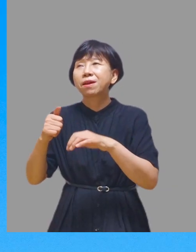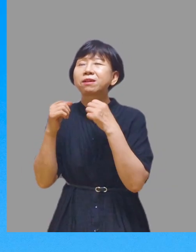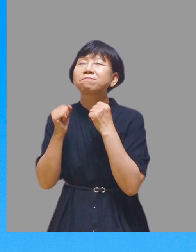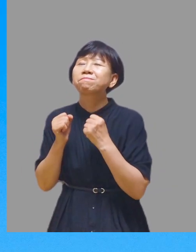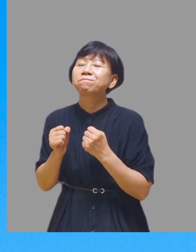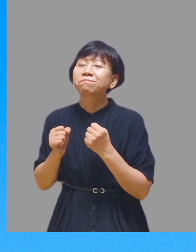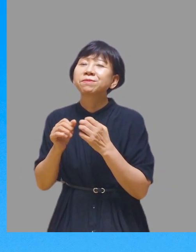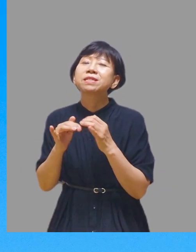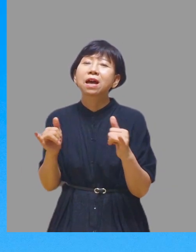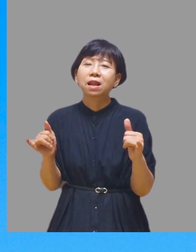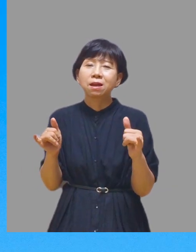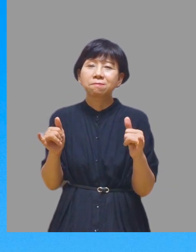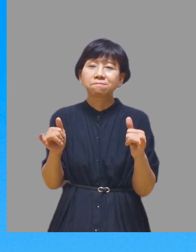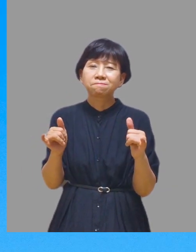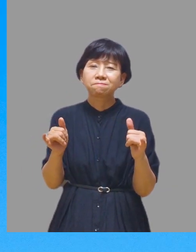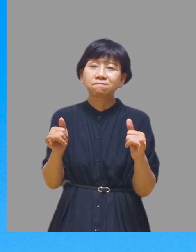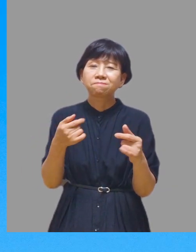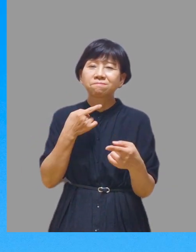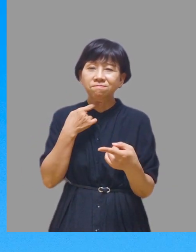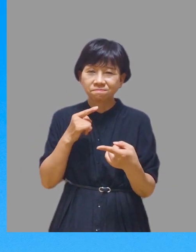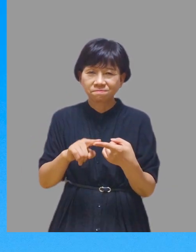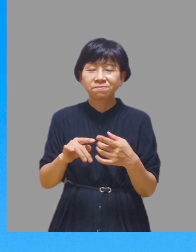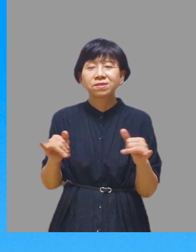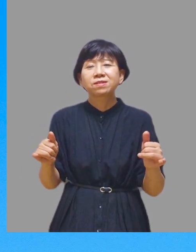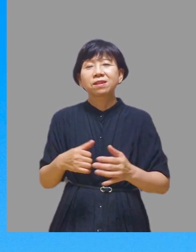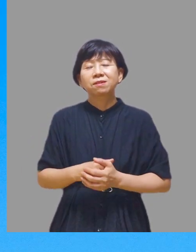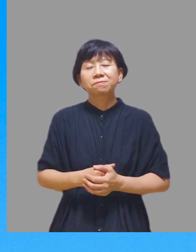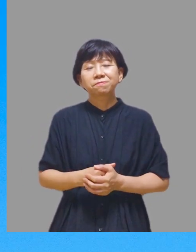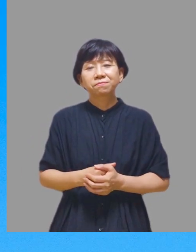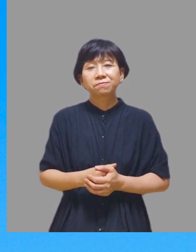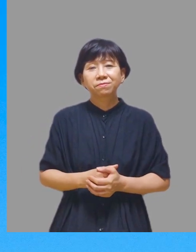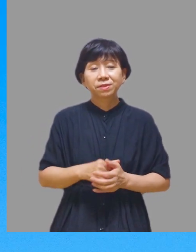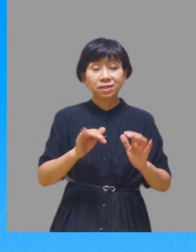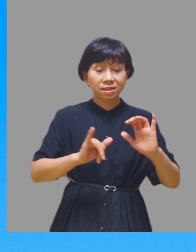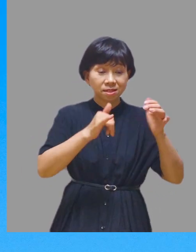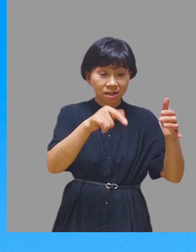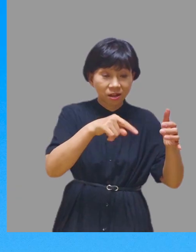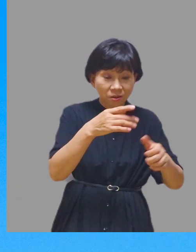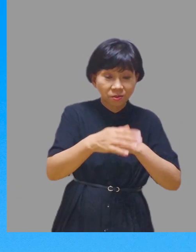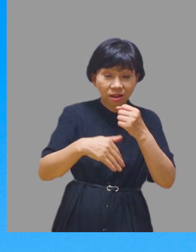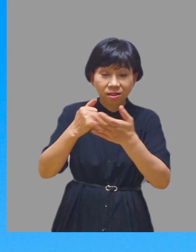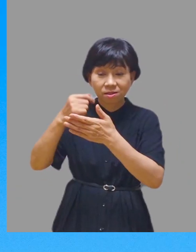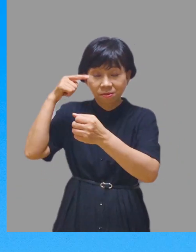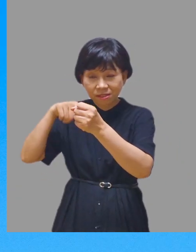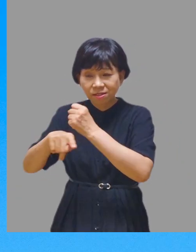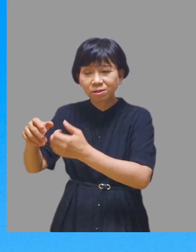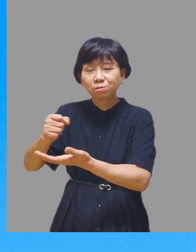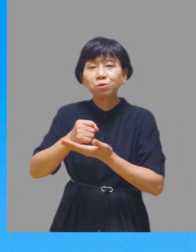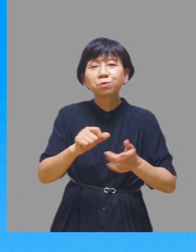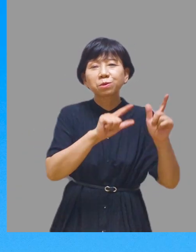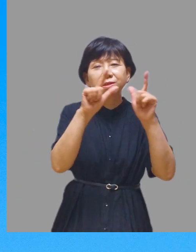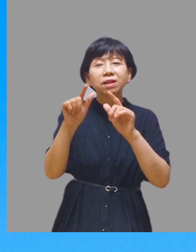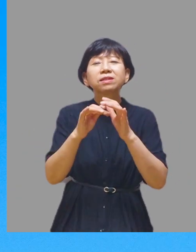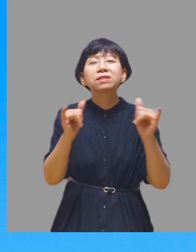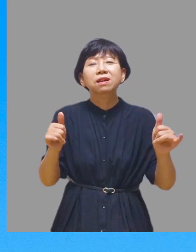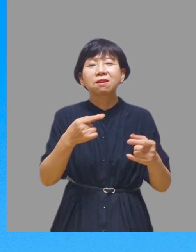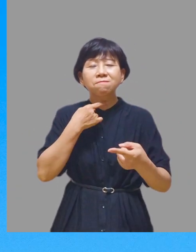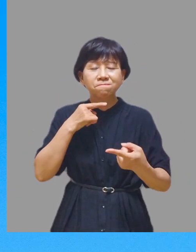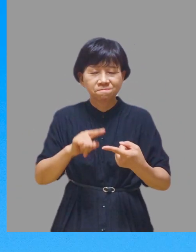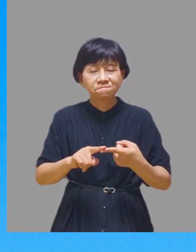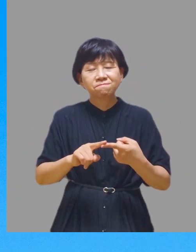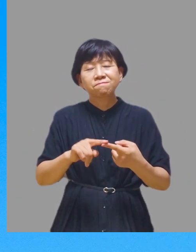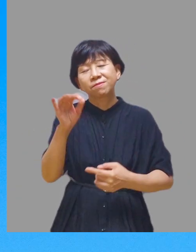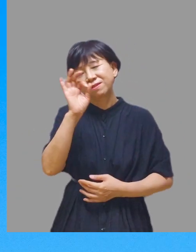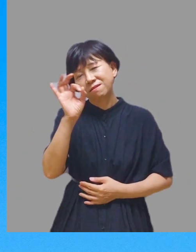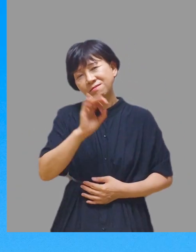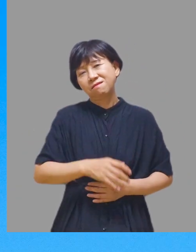있는 사람, 말씀을 듣고 기도하며 세상 한복판에서 하나님의 뜻을 품고 살아가는 사람을 찾으시는 겁니다.